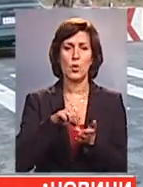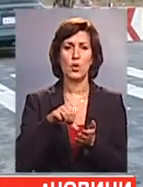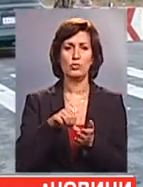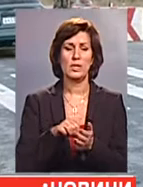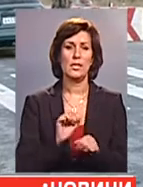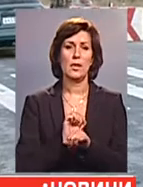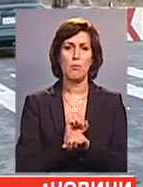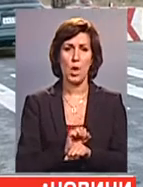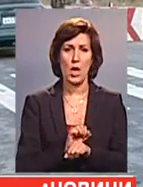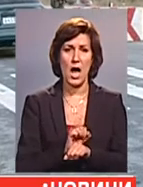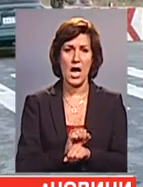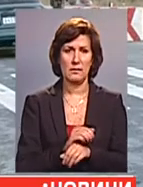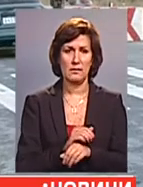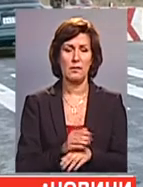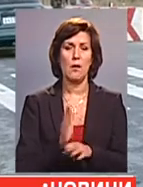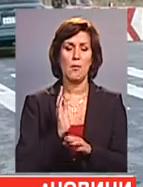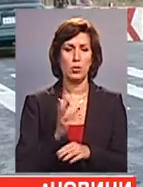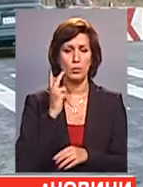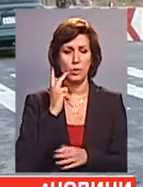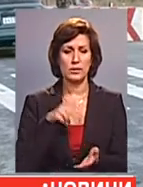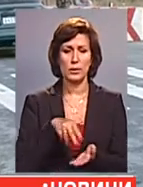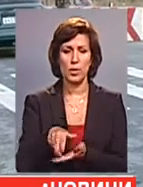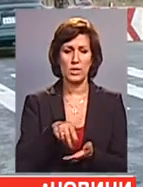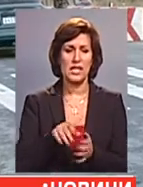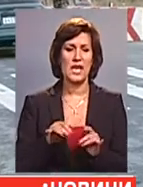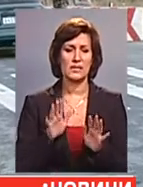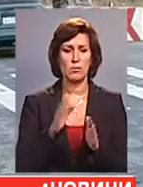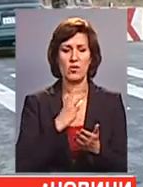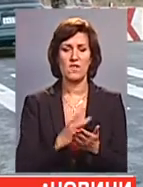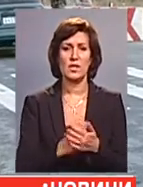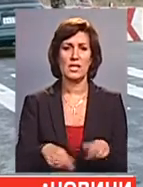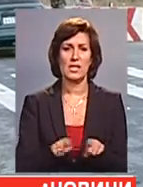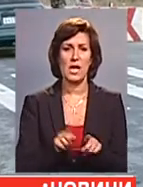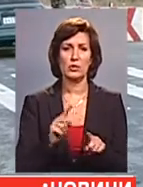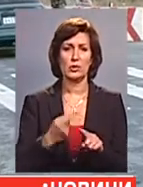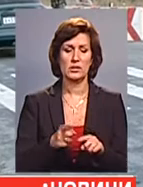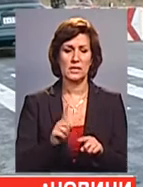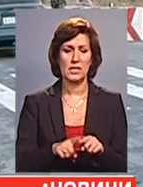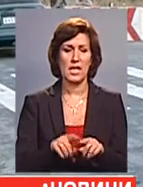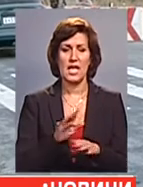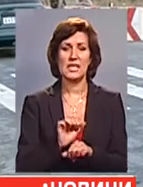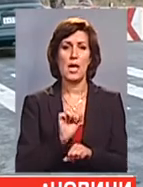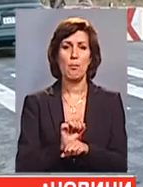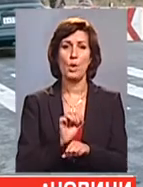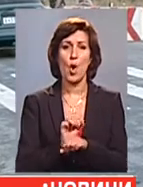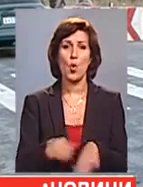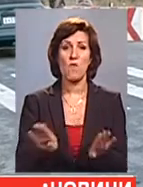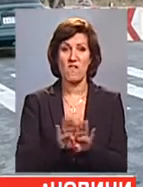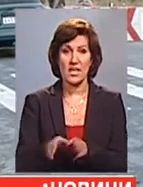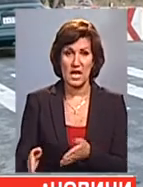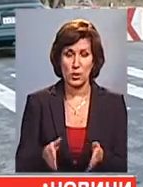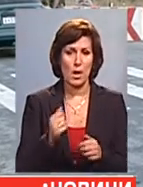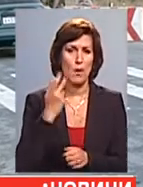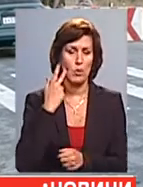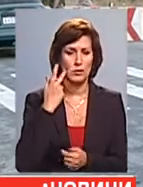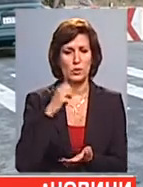Учасники блокади будуть постійно ходити по ним, і акція буде виглядати так, що це не блокування дороги, а